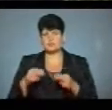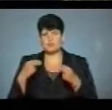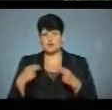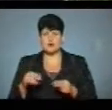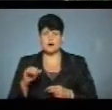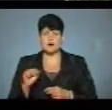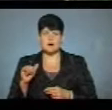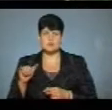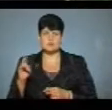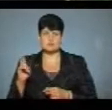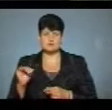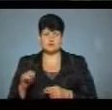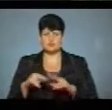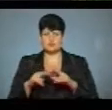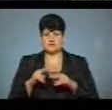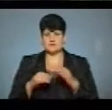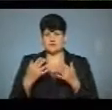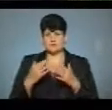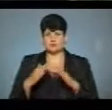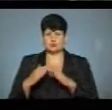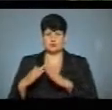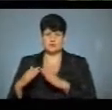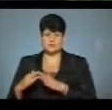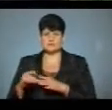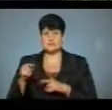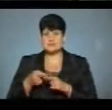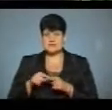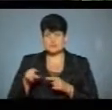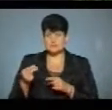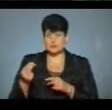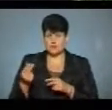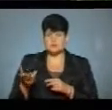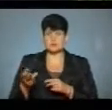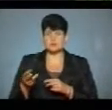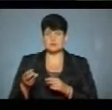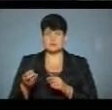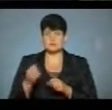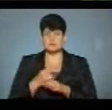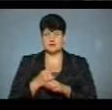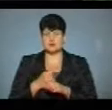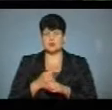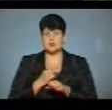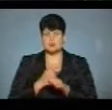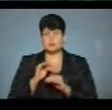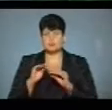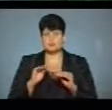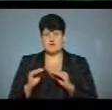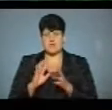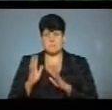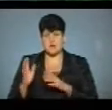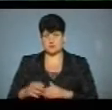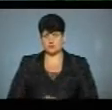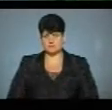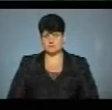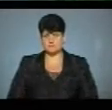аукціон під будівництво декількох будинків для того, щоб за ці кошти, виручені з аукціону, провести роботи з облаштування даного парку.